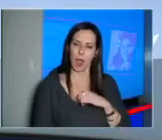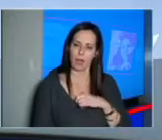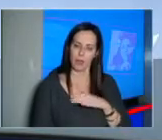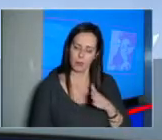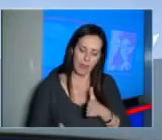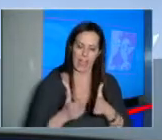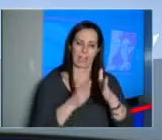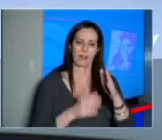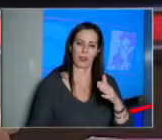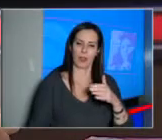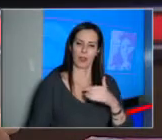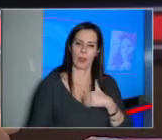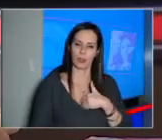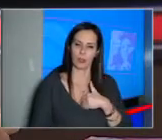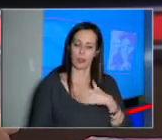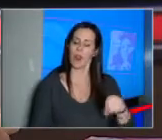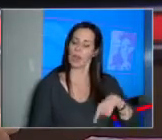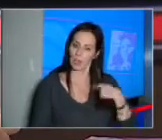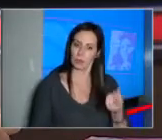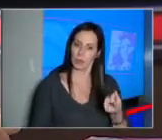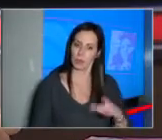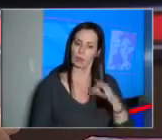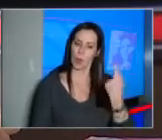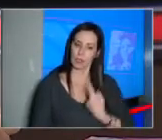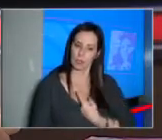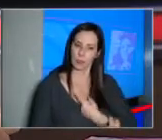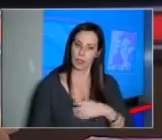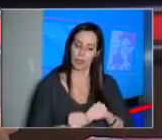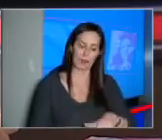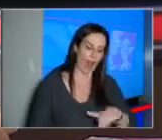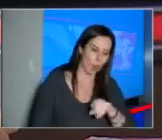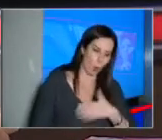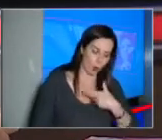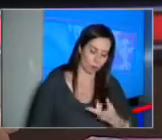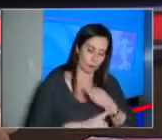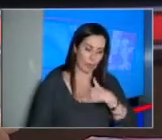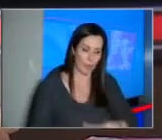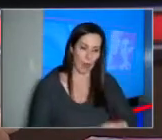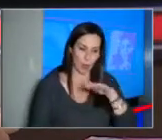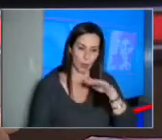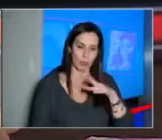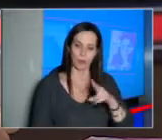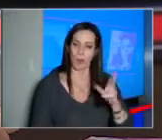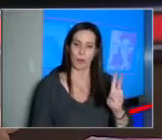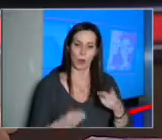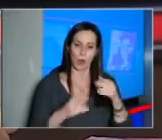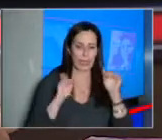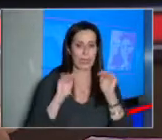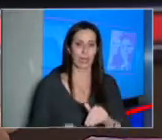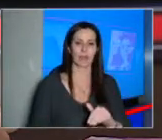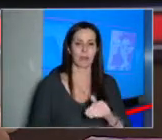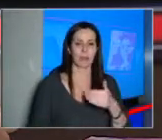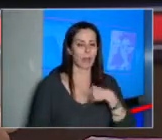אותם. אני לייט בלומר, לקח לי זמן למצוא את עצמי עם ילדות כזאת ו... אפשר היה בקלות להידרדר.